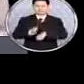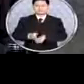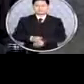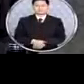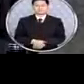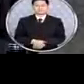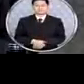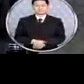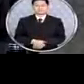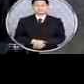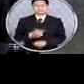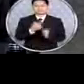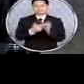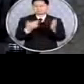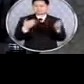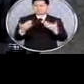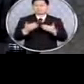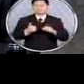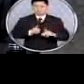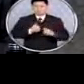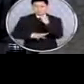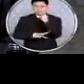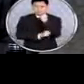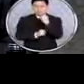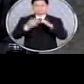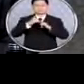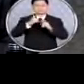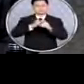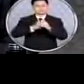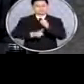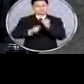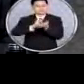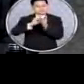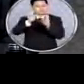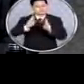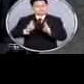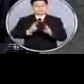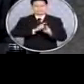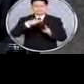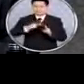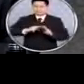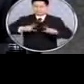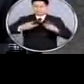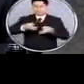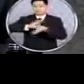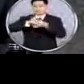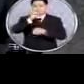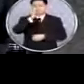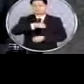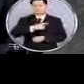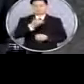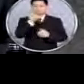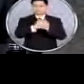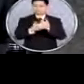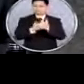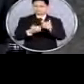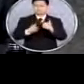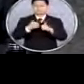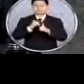1分30秒。 很明确的说，基本的民生用电不宜于做任何重大的调整，以保护我